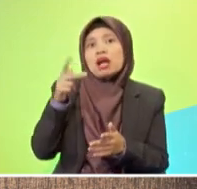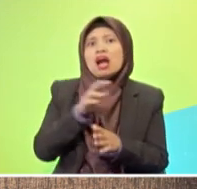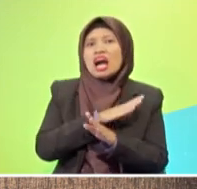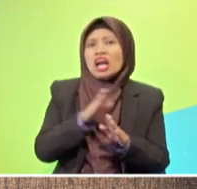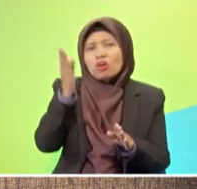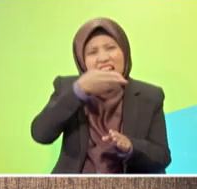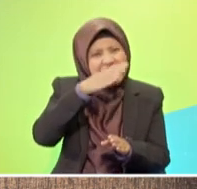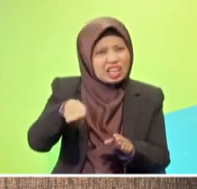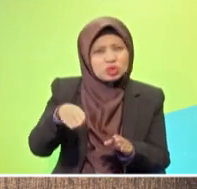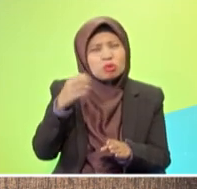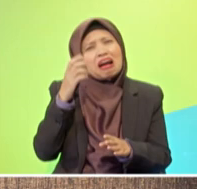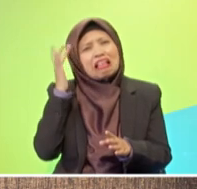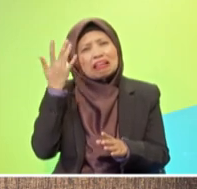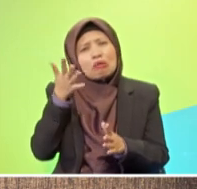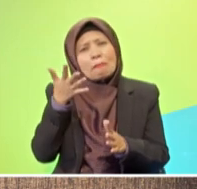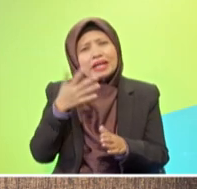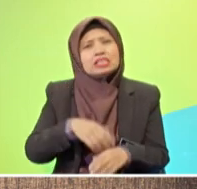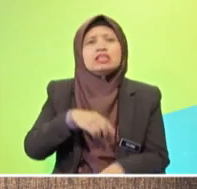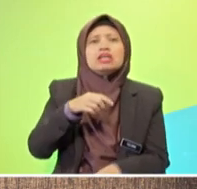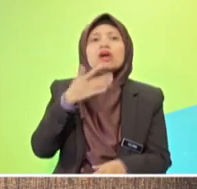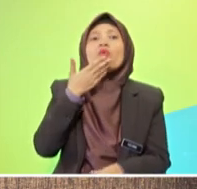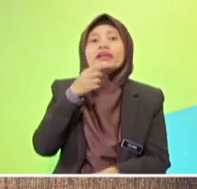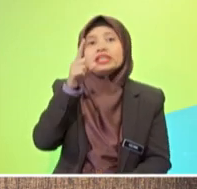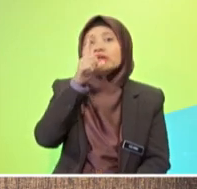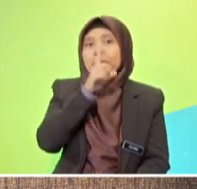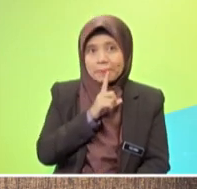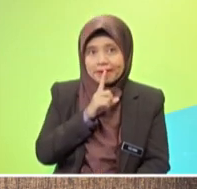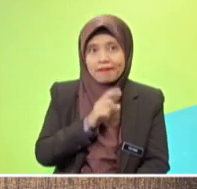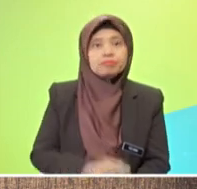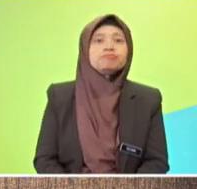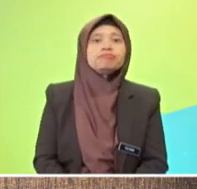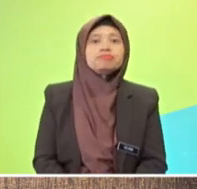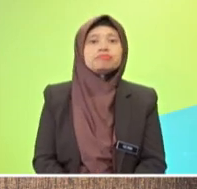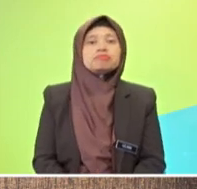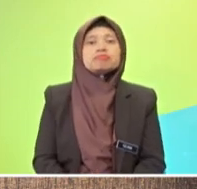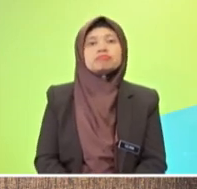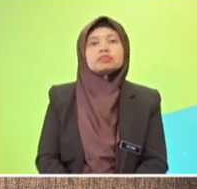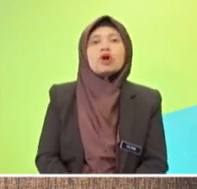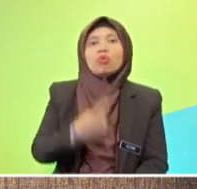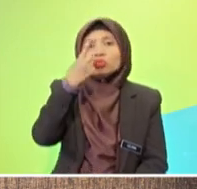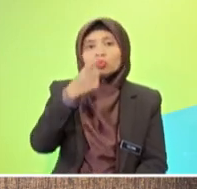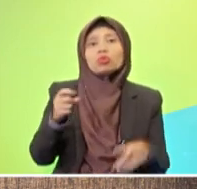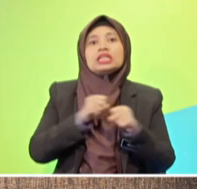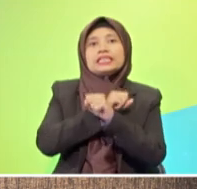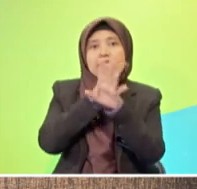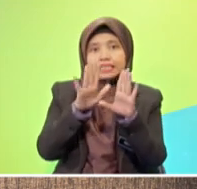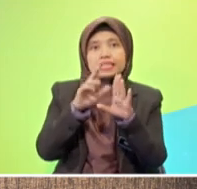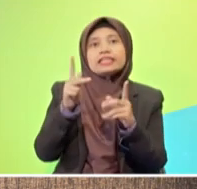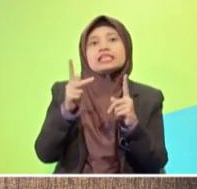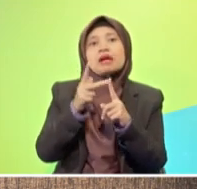kalau tak paham langsung Angkatlah Wana merah untuk berisi untuk Terangkan kembali dan jelaskan kepada